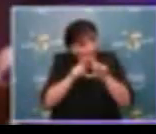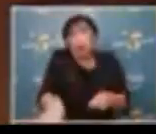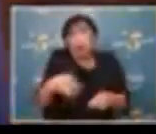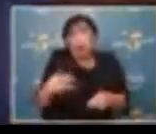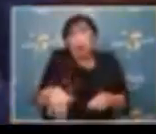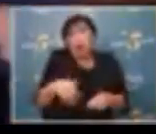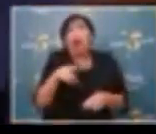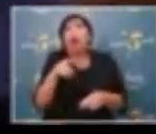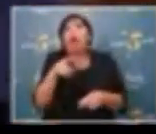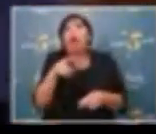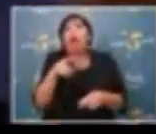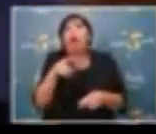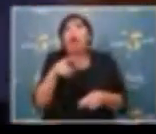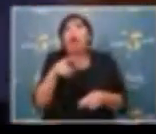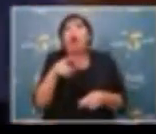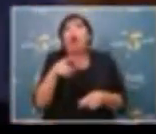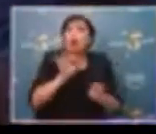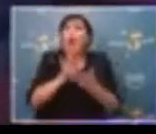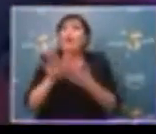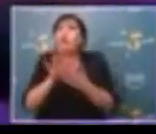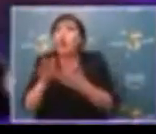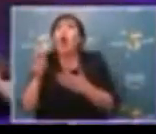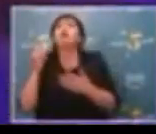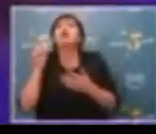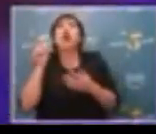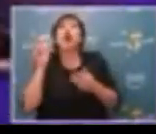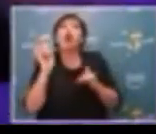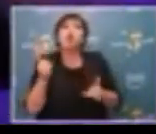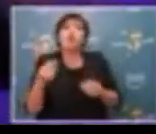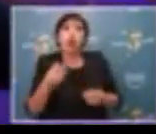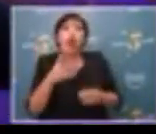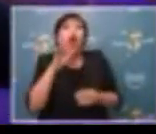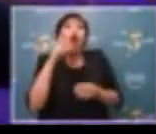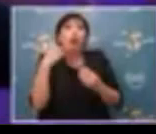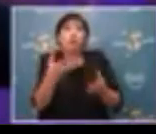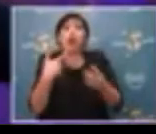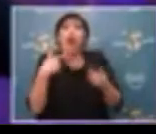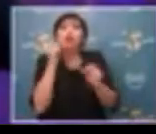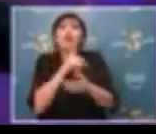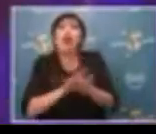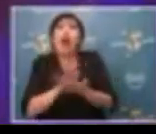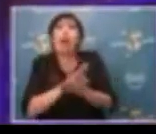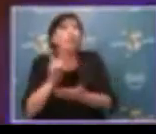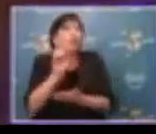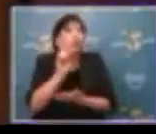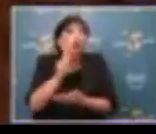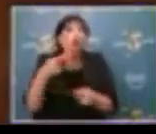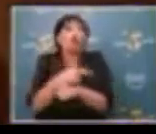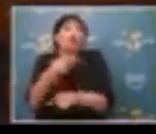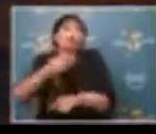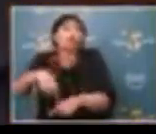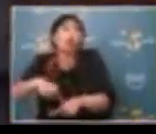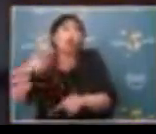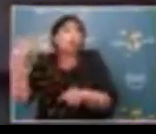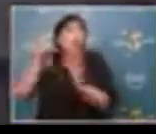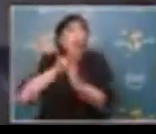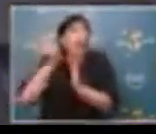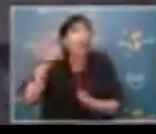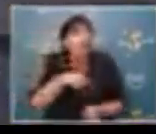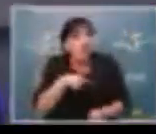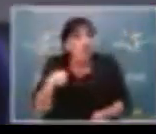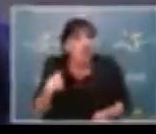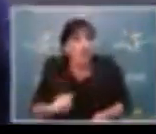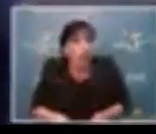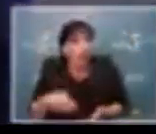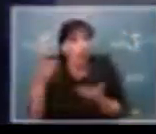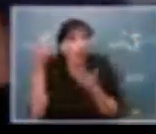sei a idrogeno elettrico, se non la paghi la targa, se no ce l'hai gratis. fanno queste leggi qui, i cinesi, pensa a te,